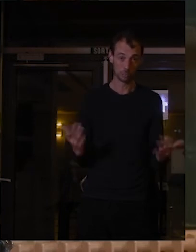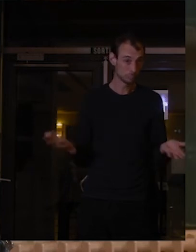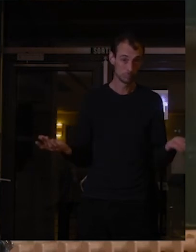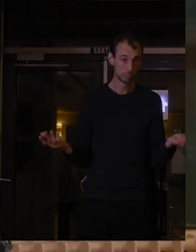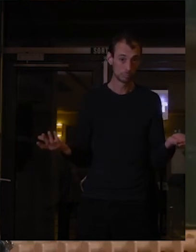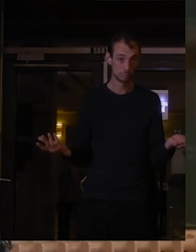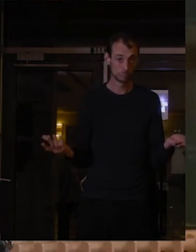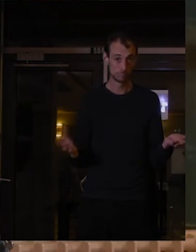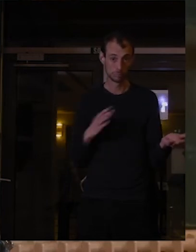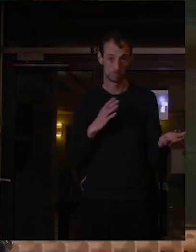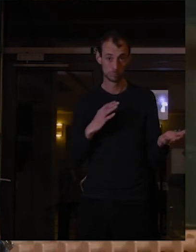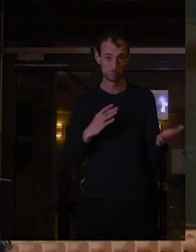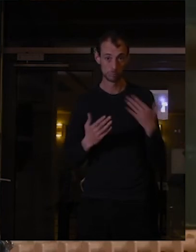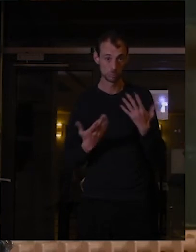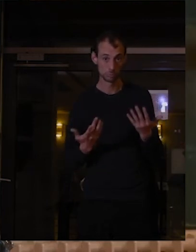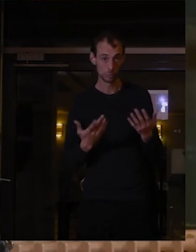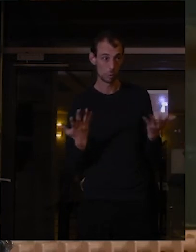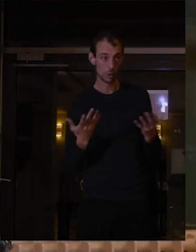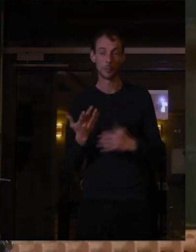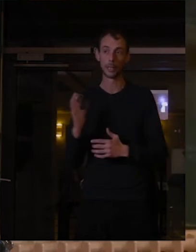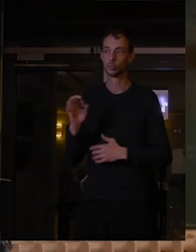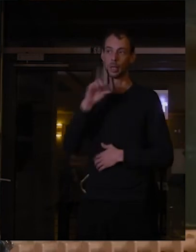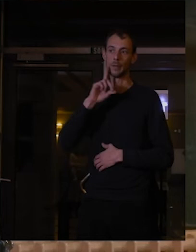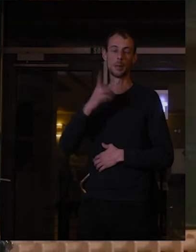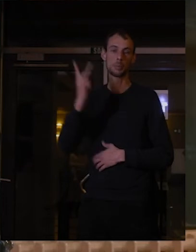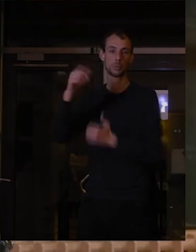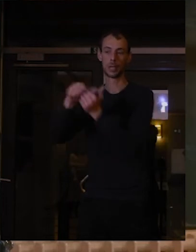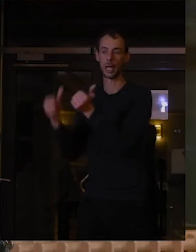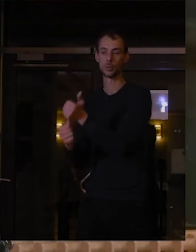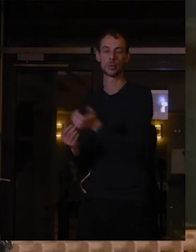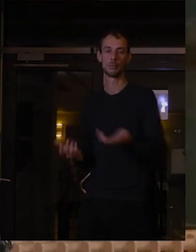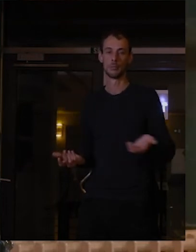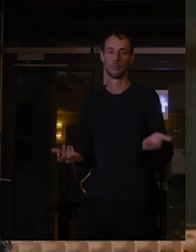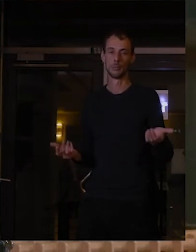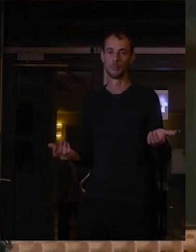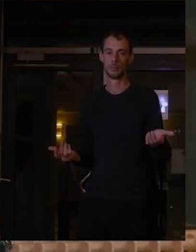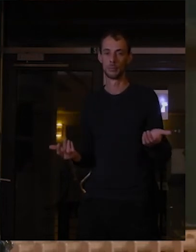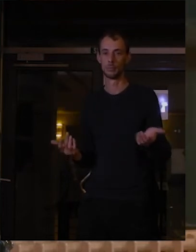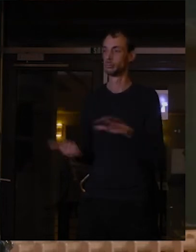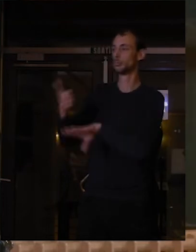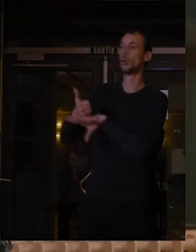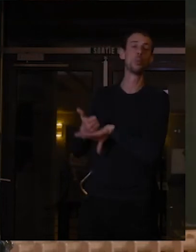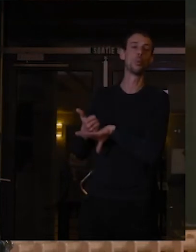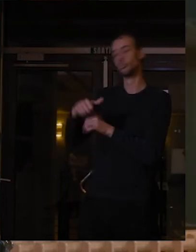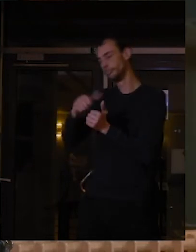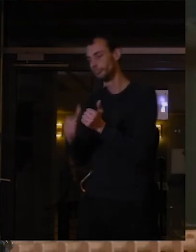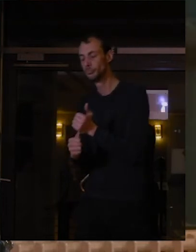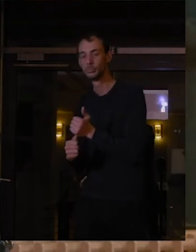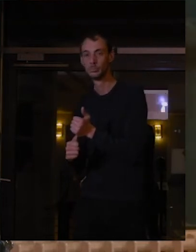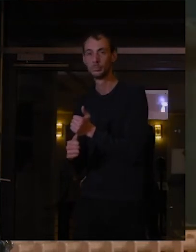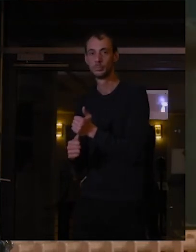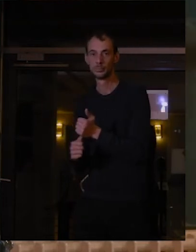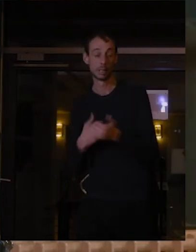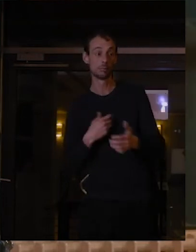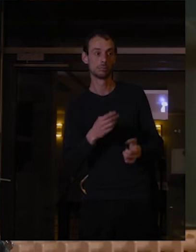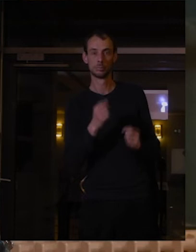stéréotypes. La femme devait être plutôt adjointe, vice-bâtonnier et pas bâtonnier. Donc c'est très révélateur. Et